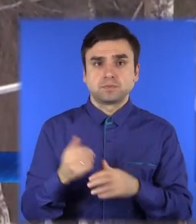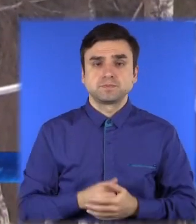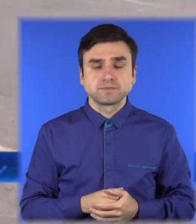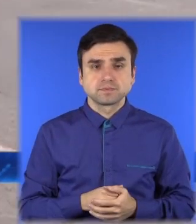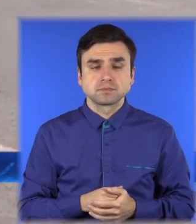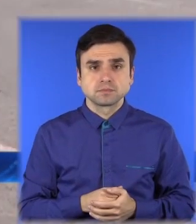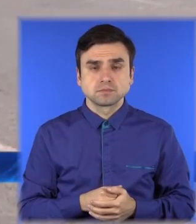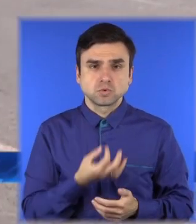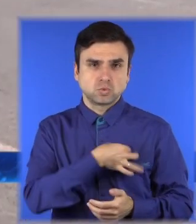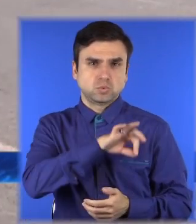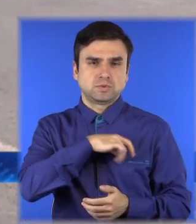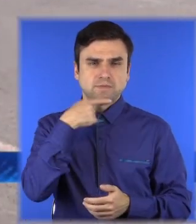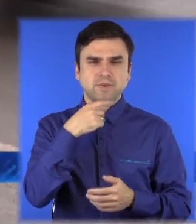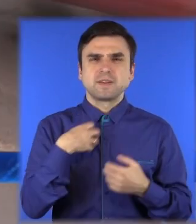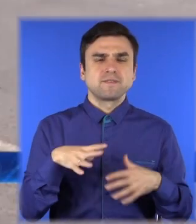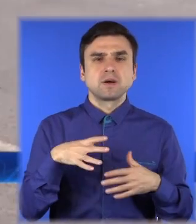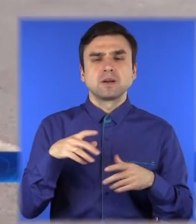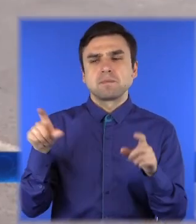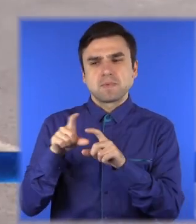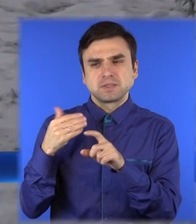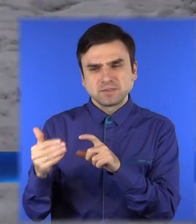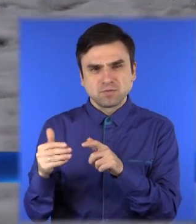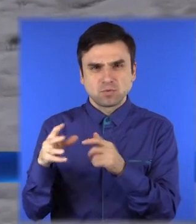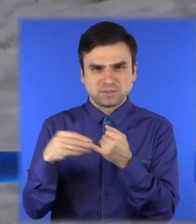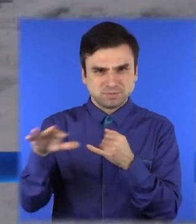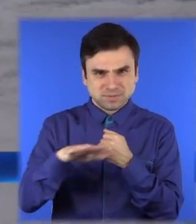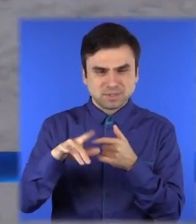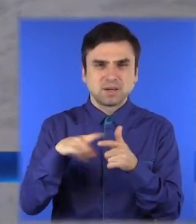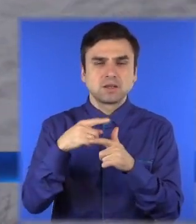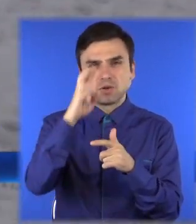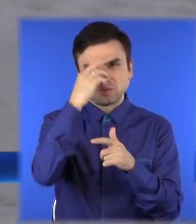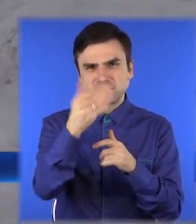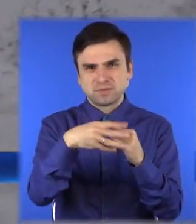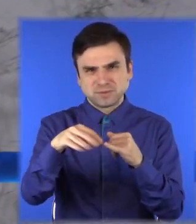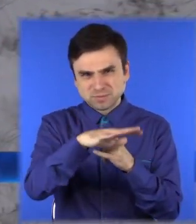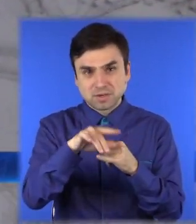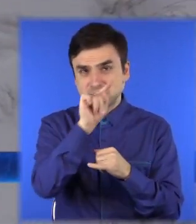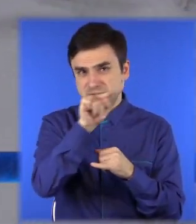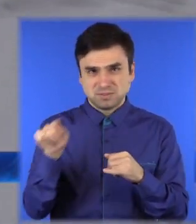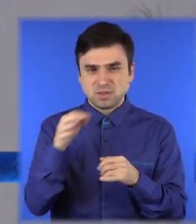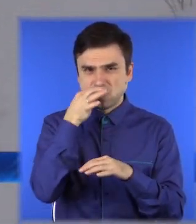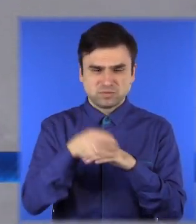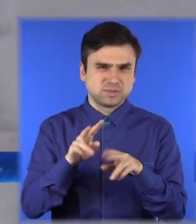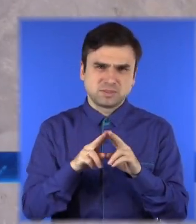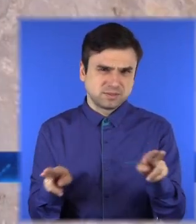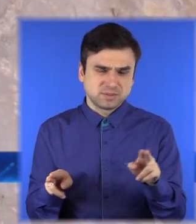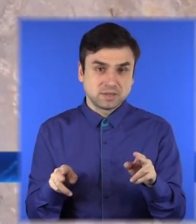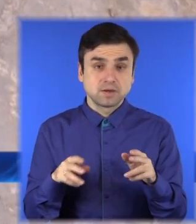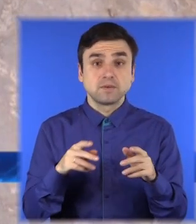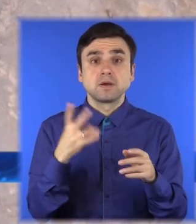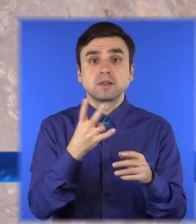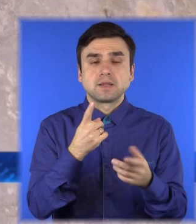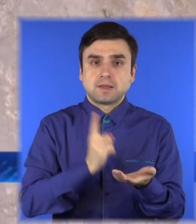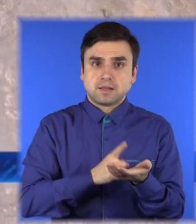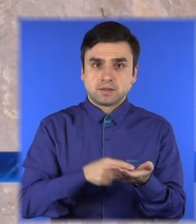немає значення, яка форма власності тримає на балансі територію. Адже відповідальність на них однакова. Потрібно фіксувати подію, збирати